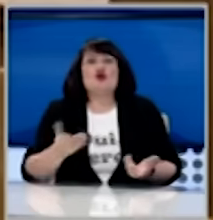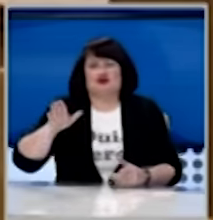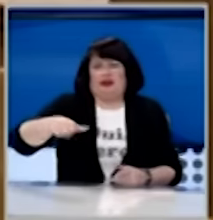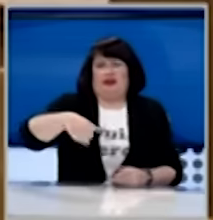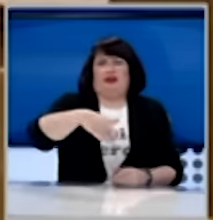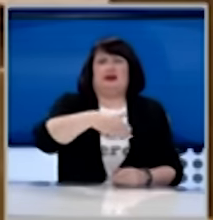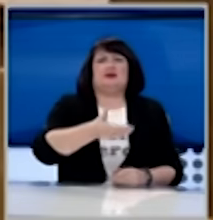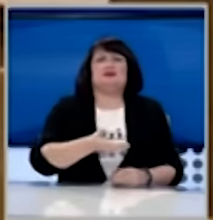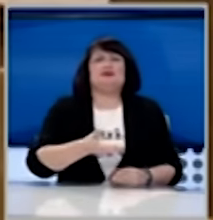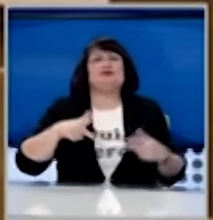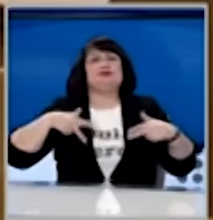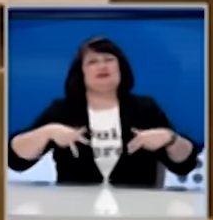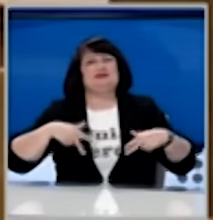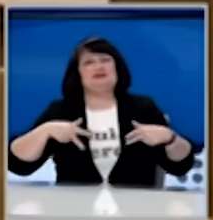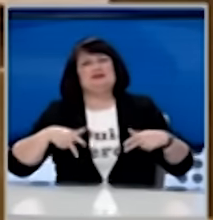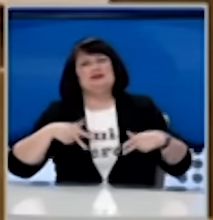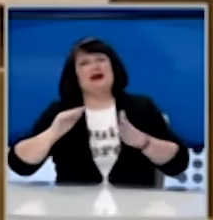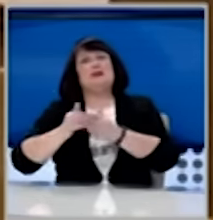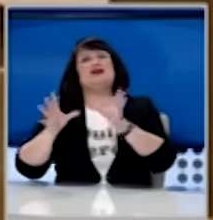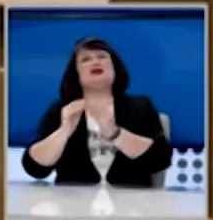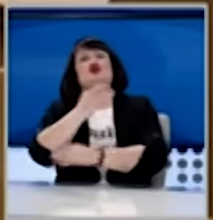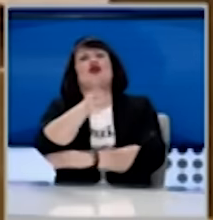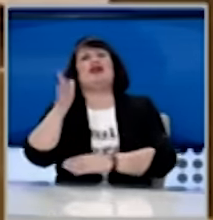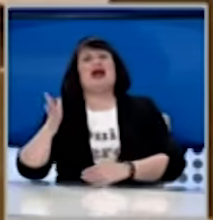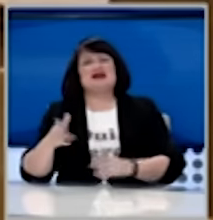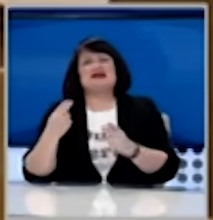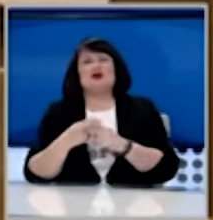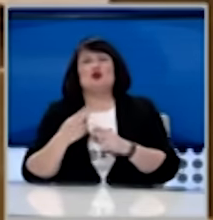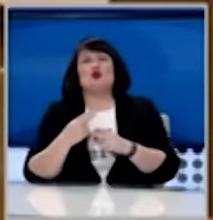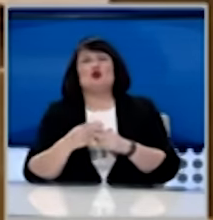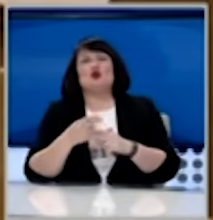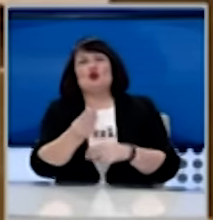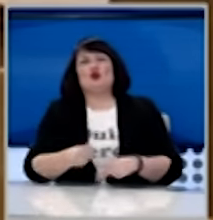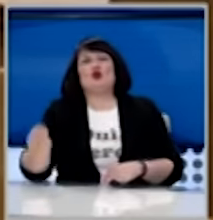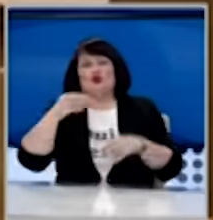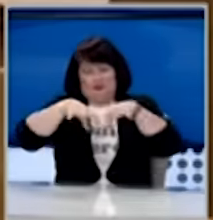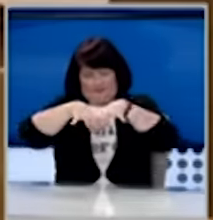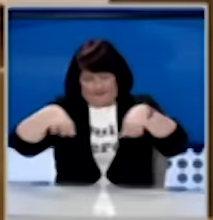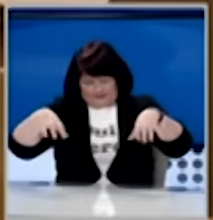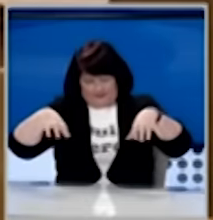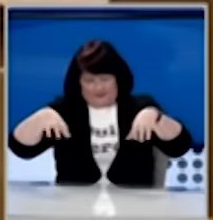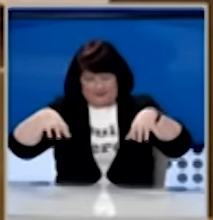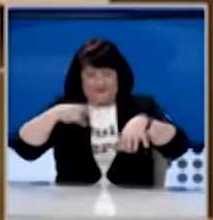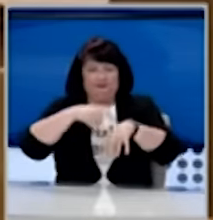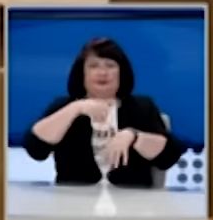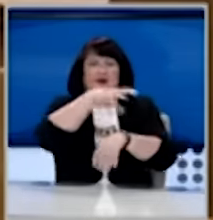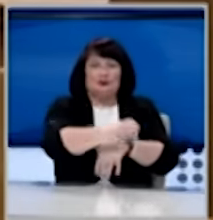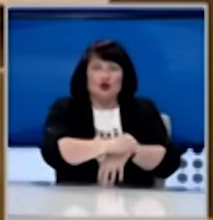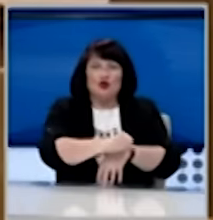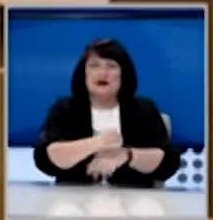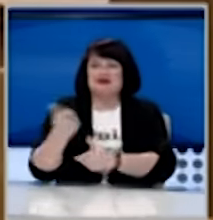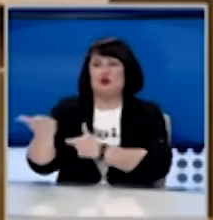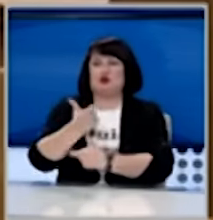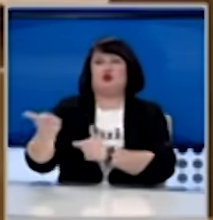διαχρονικά των κρατικών δασικών υπηρεσιών με κορυφαίο αρνητικό σταθμό το διαχωρισμό της πρόληψης απ την